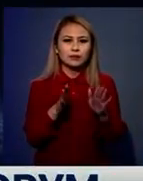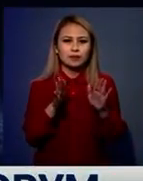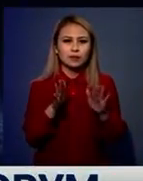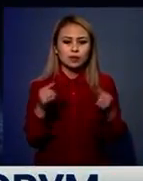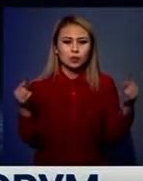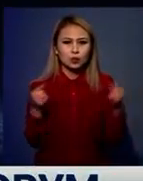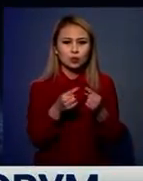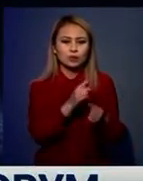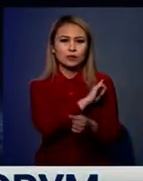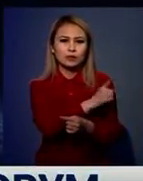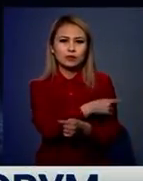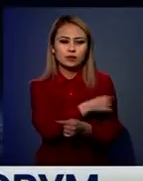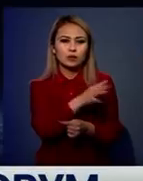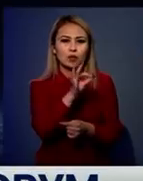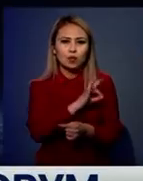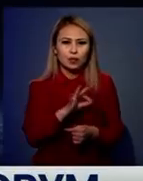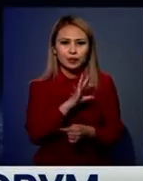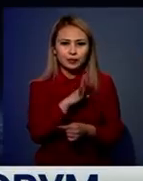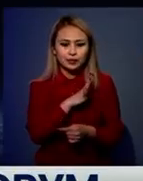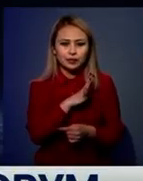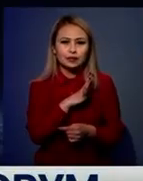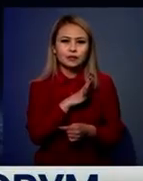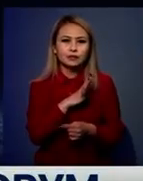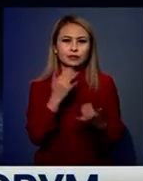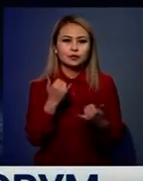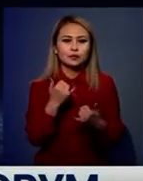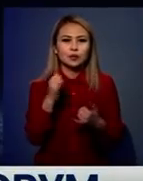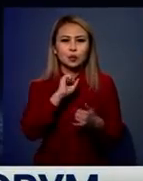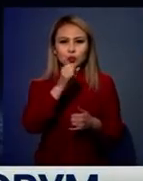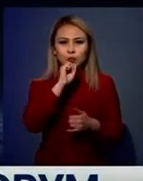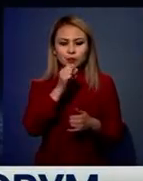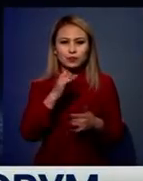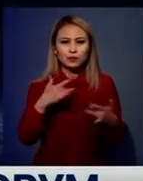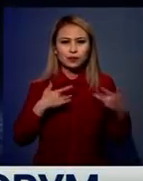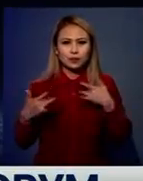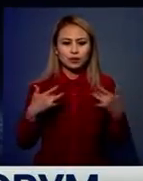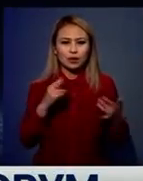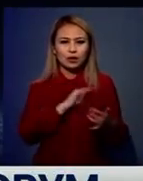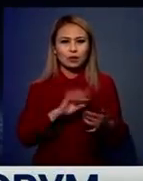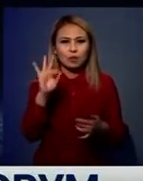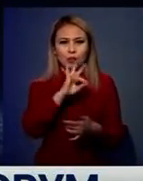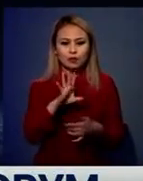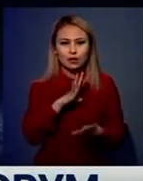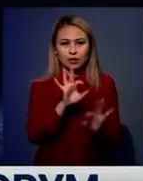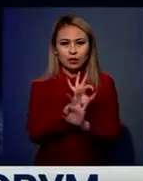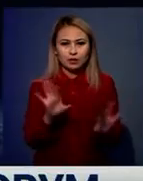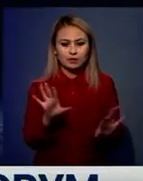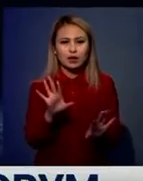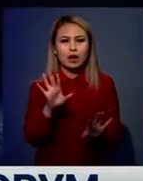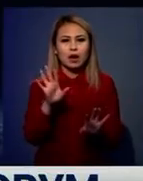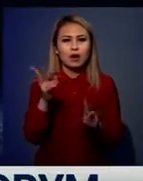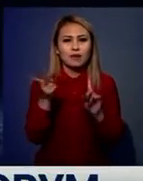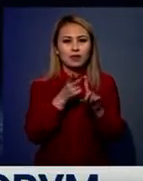қарулы күштердің басқаны туралы мәселелер тілге тиек етілді. Мұндағы журналистердің рөлі, қызметі айтылды. Жұмыс күнінің